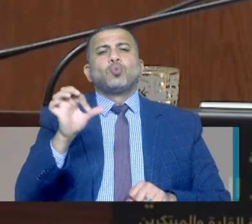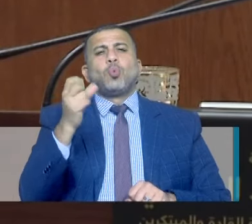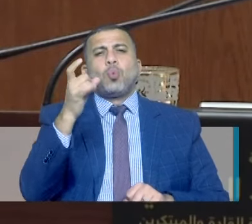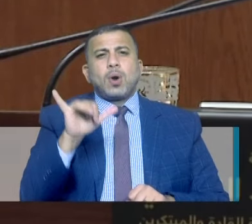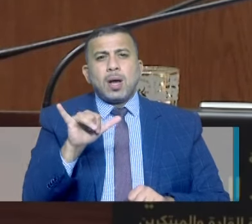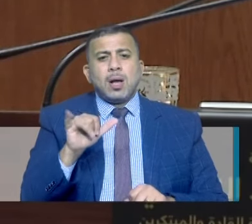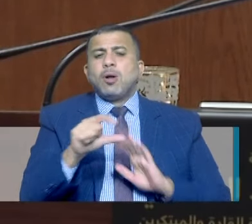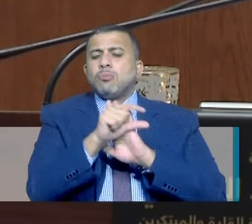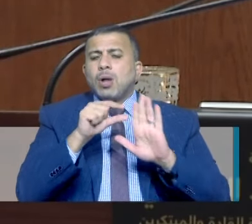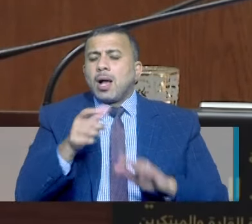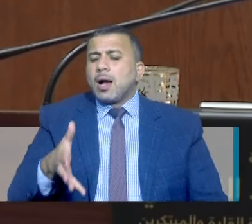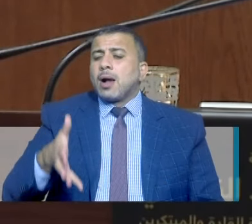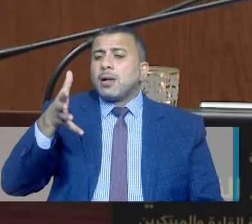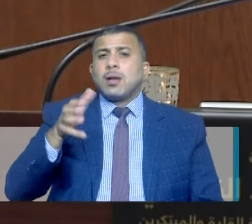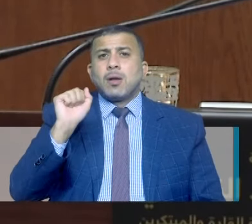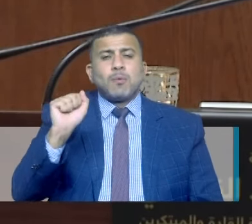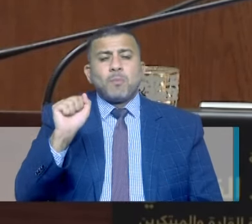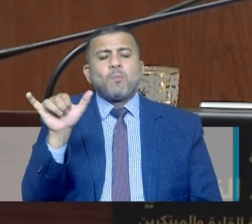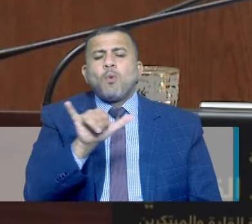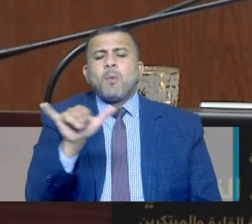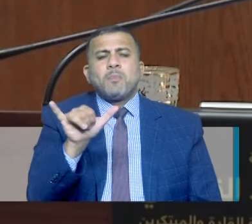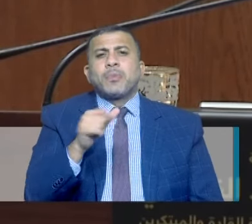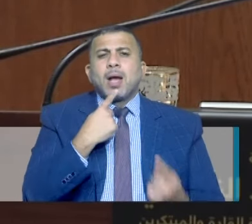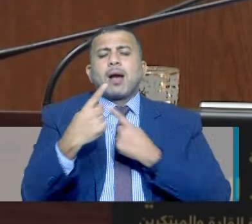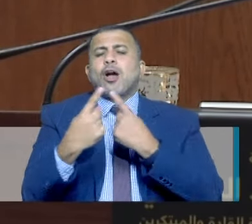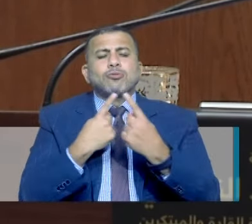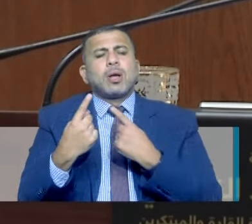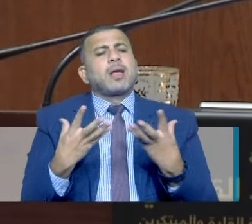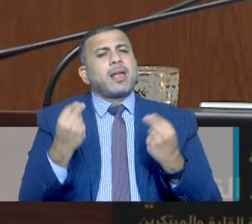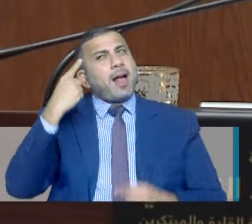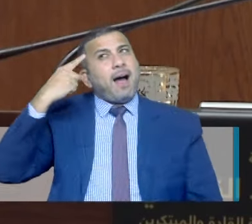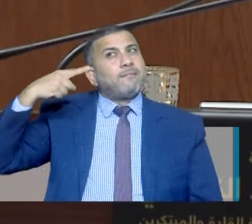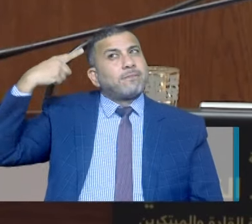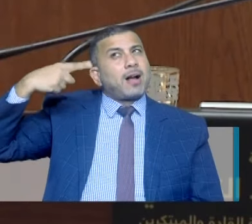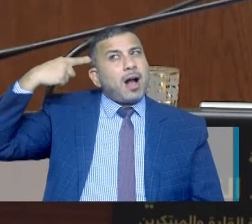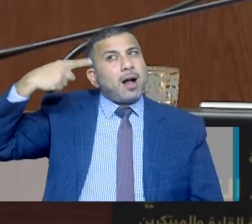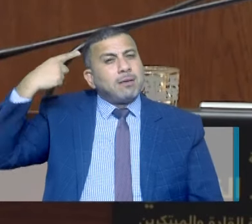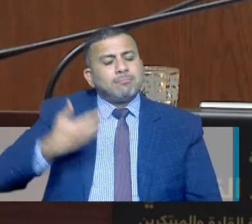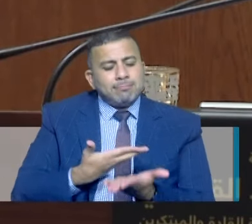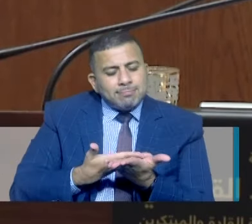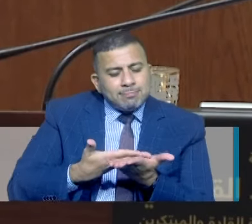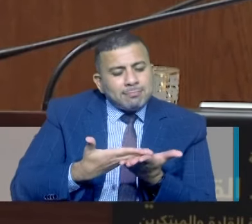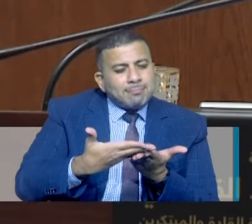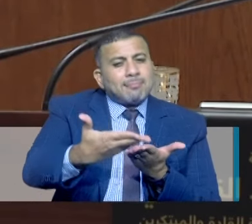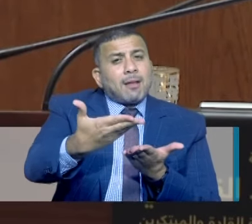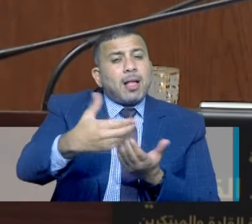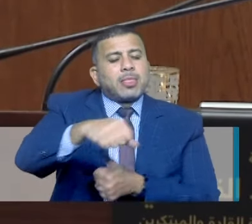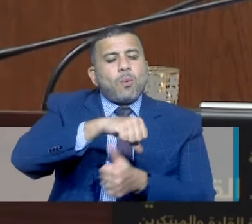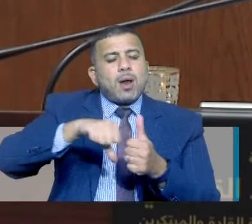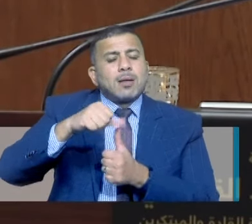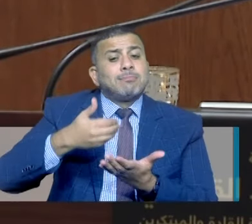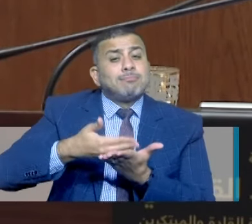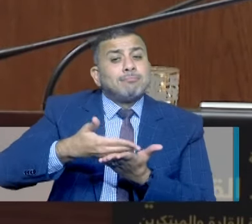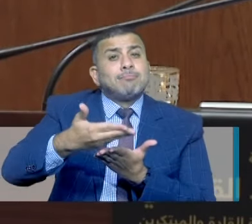عدداً من قضايا الجيل وهمومه، وناقشت الكثير من الأفكار التي مهدت الطريق للدورات المقبلة